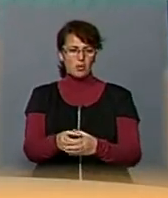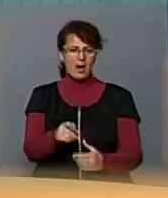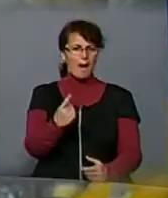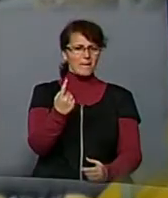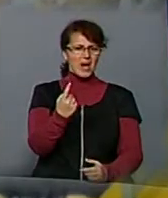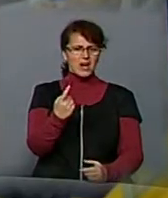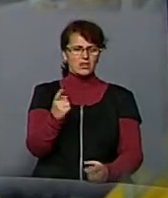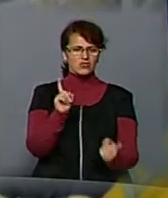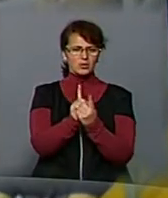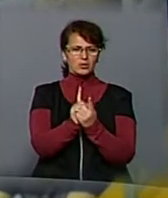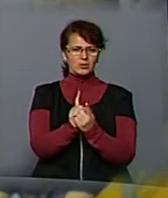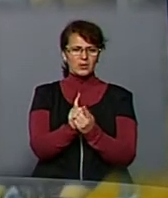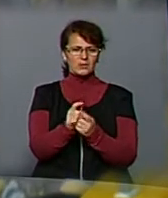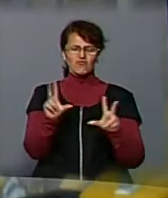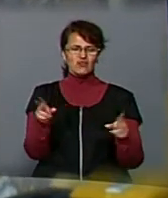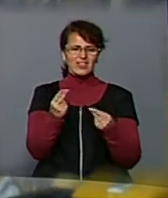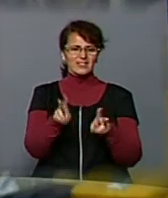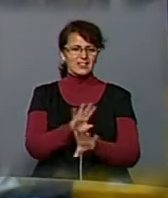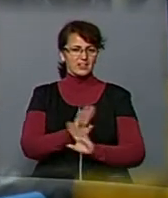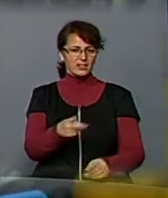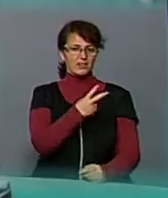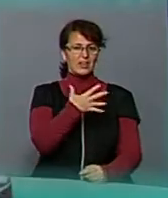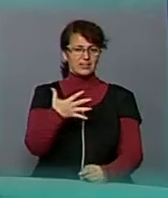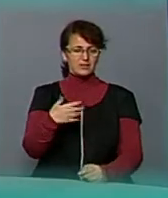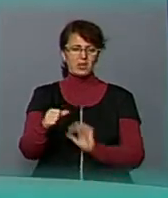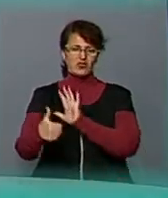не залишили шансів швейцарцям.